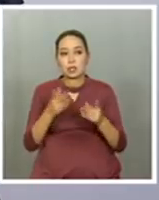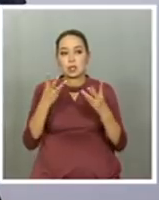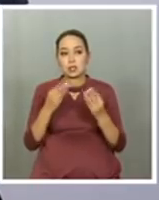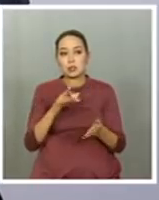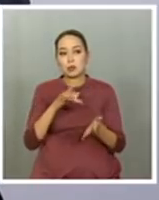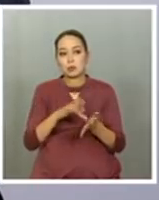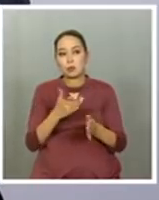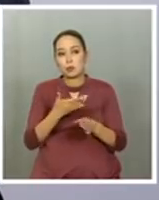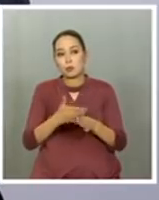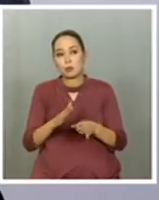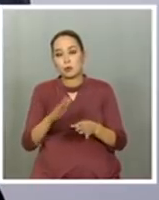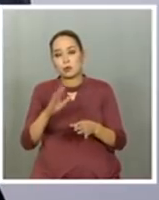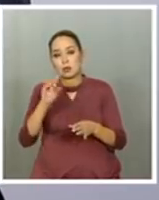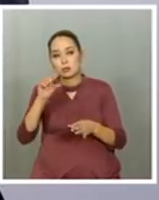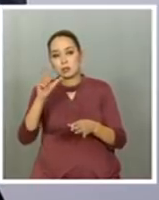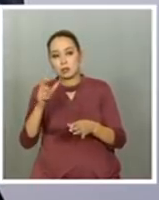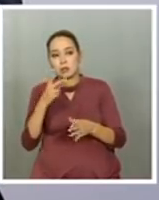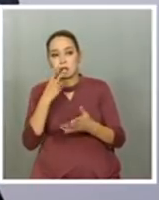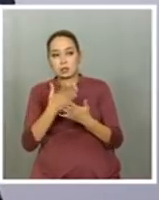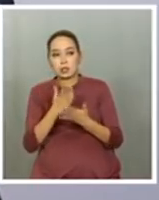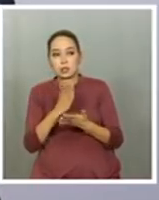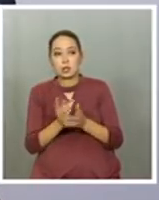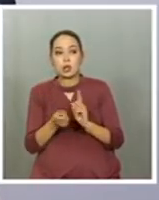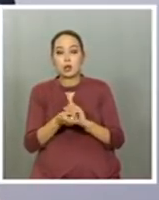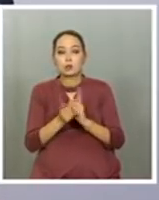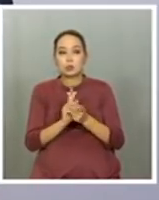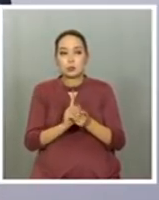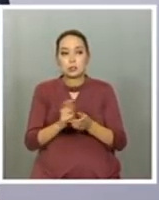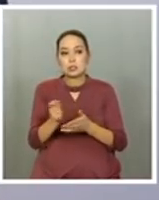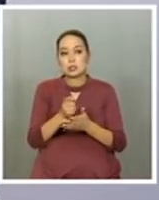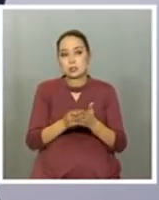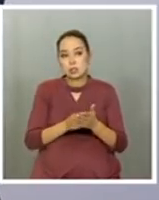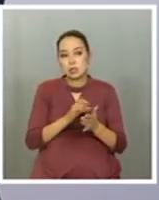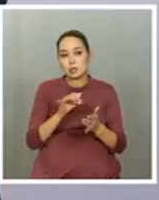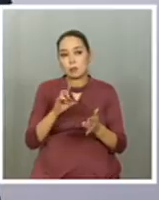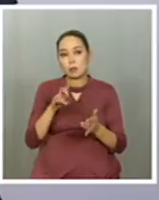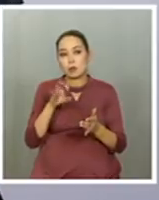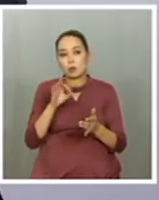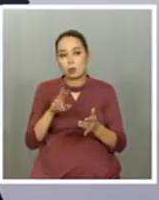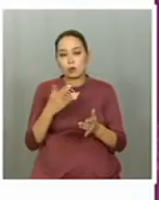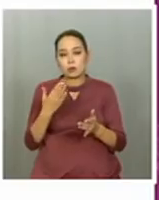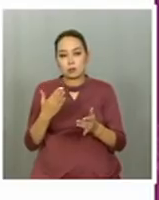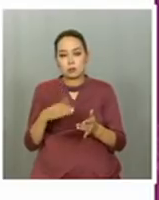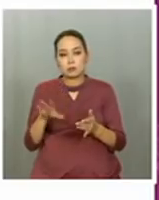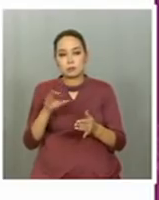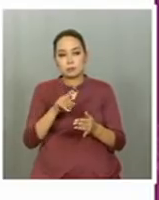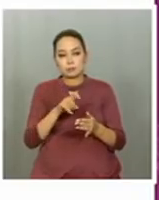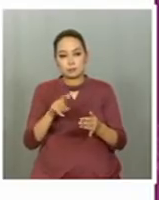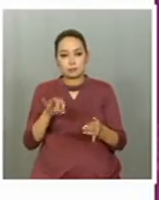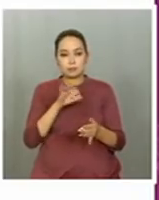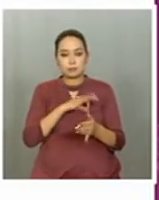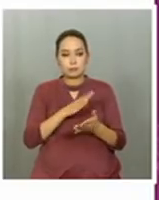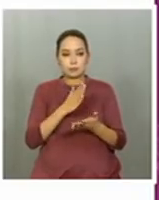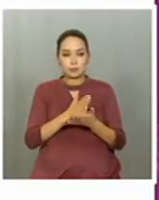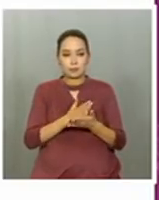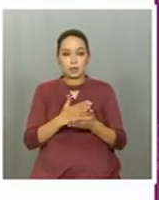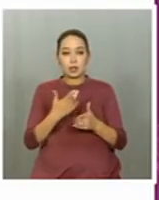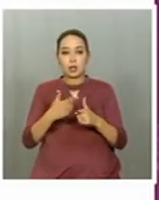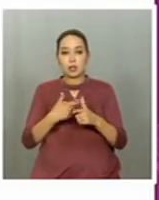жүзеге асырады. Ауыстыру үшін дизайнер және блоктар батырмалары қолданылады. Аталған